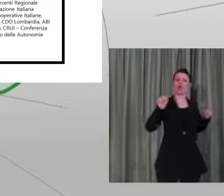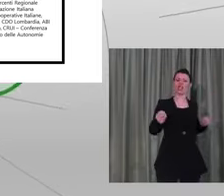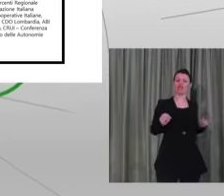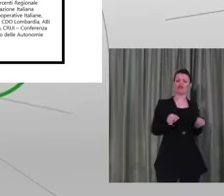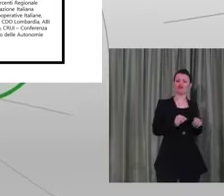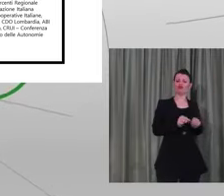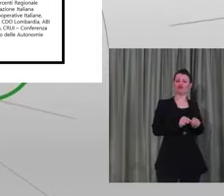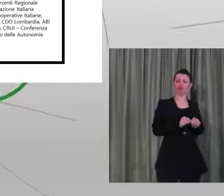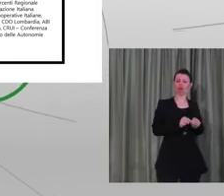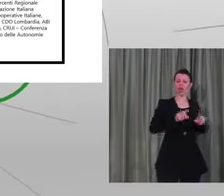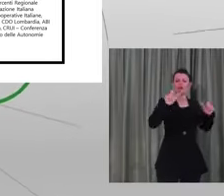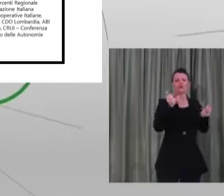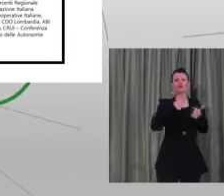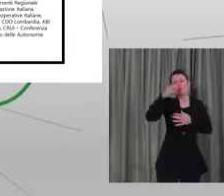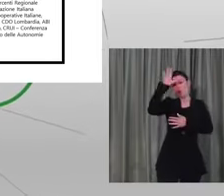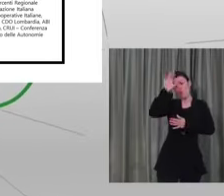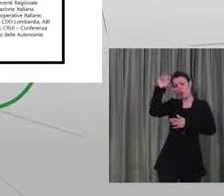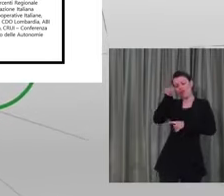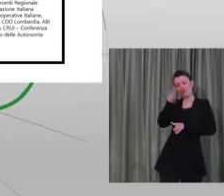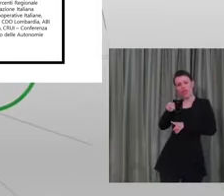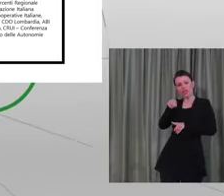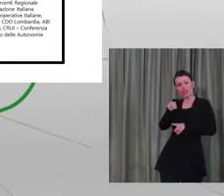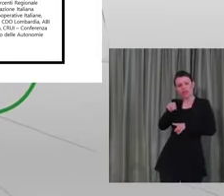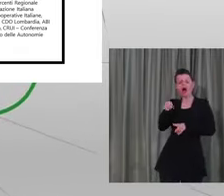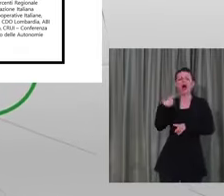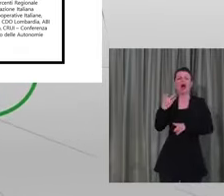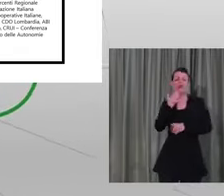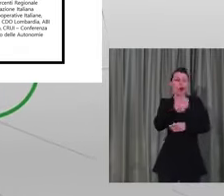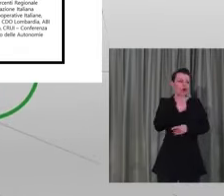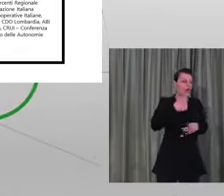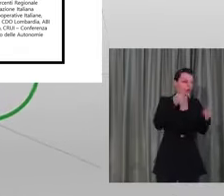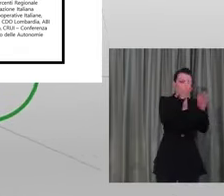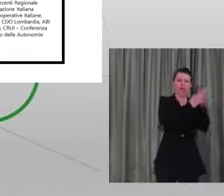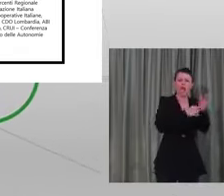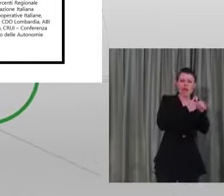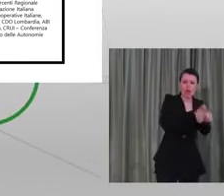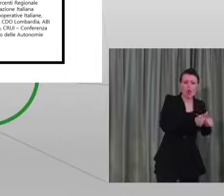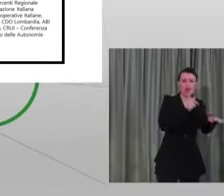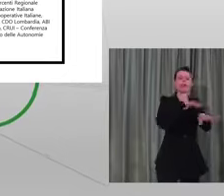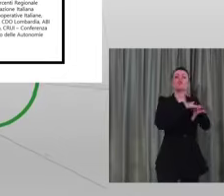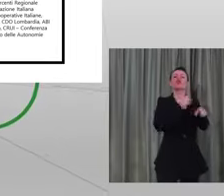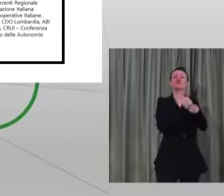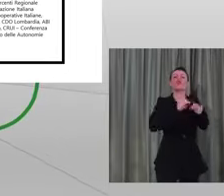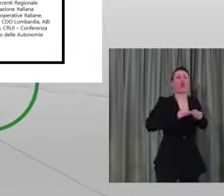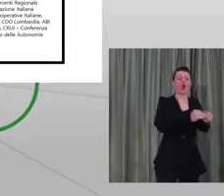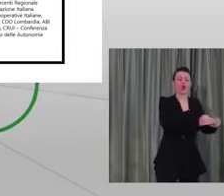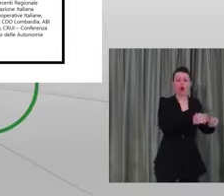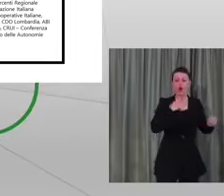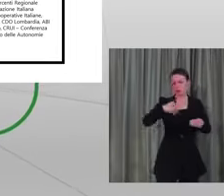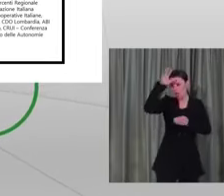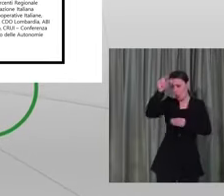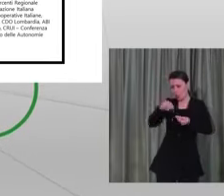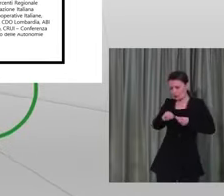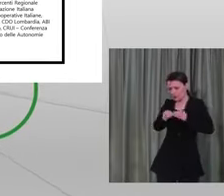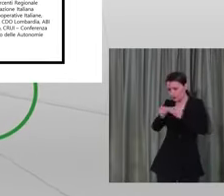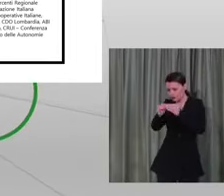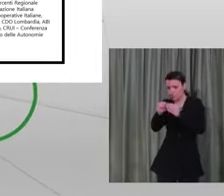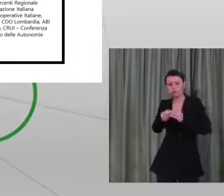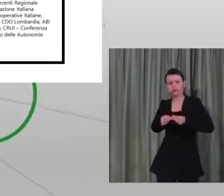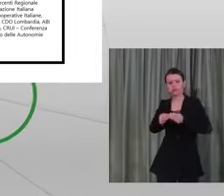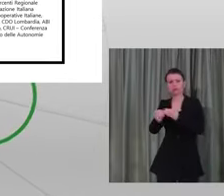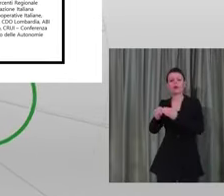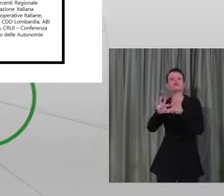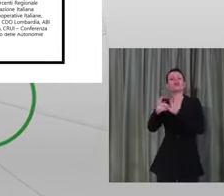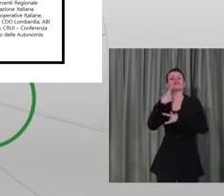l'individuazione delle linee guida e anche metodologiche di lavoro porteranno poi al patto per lo sviluppo che è